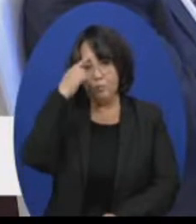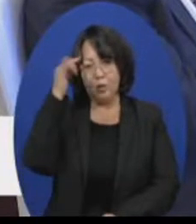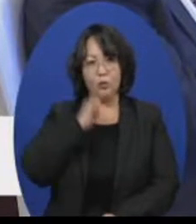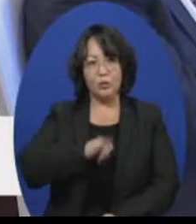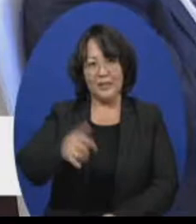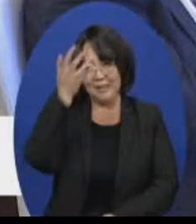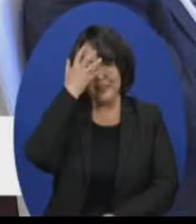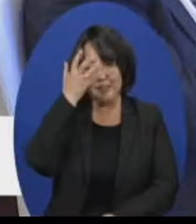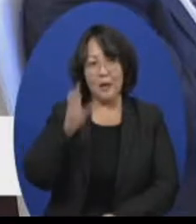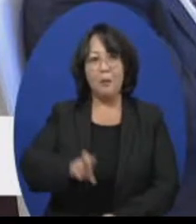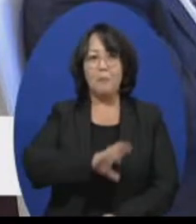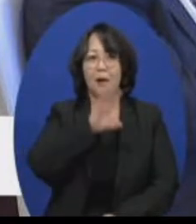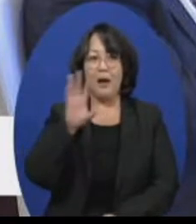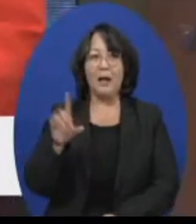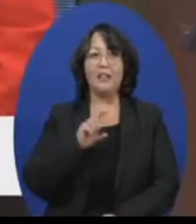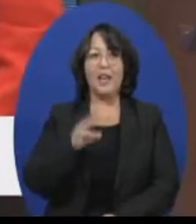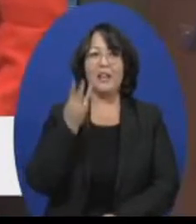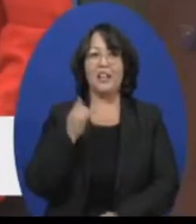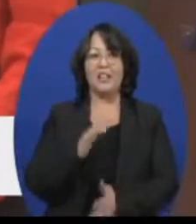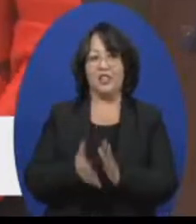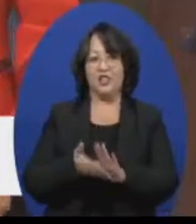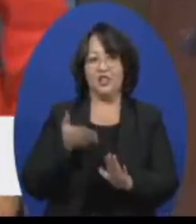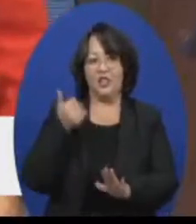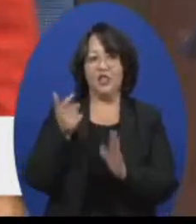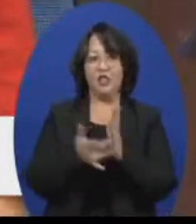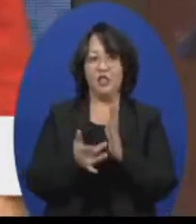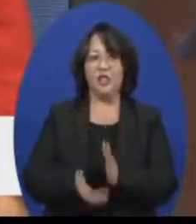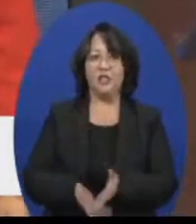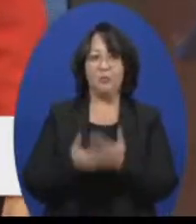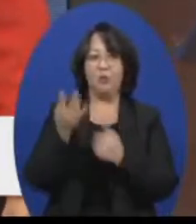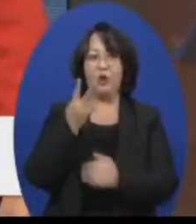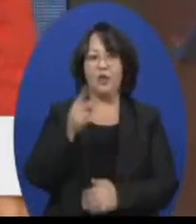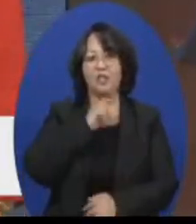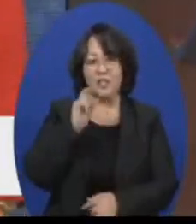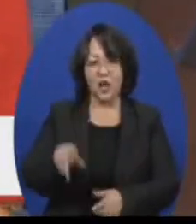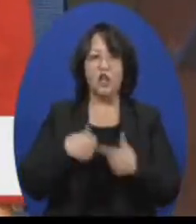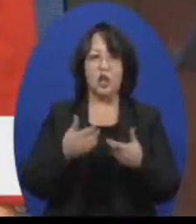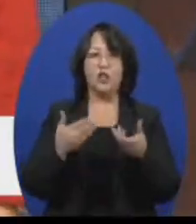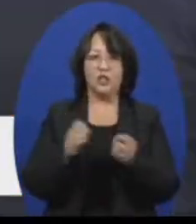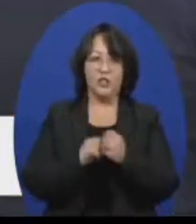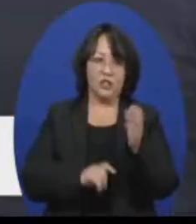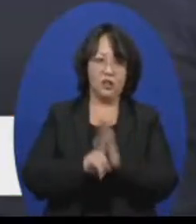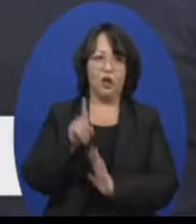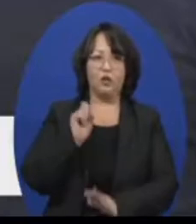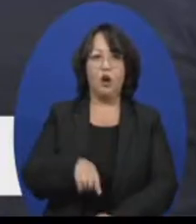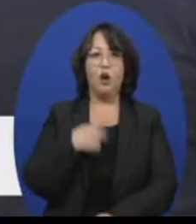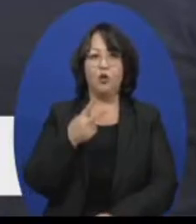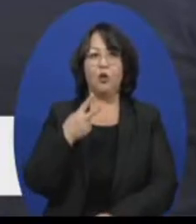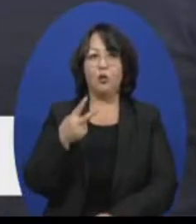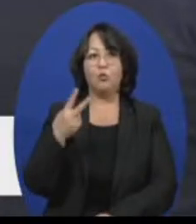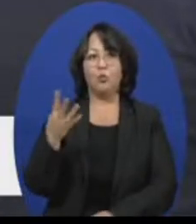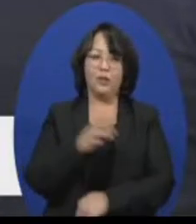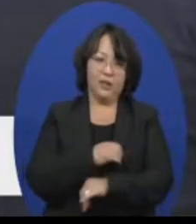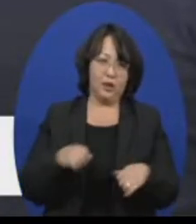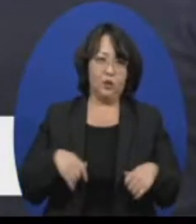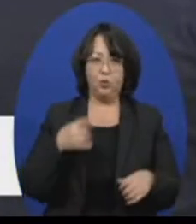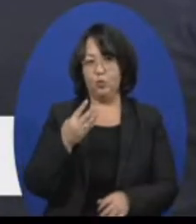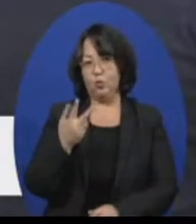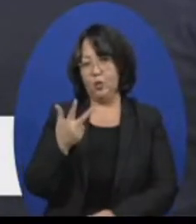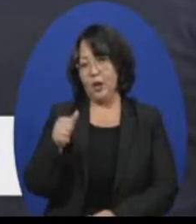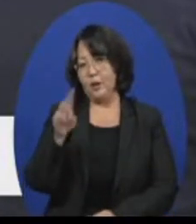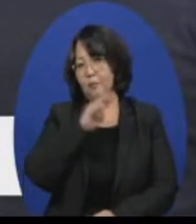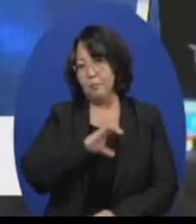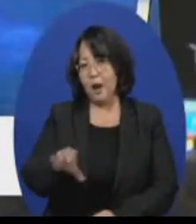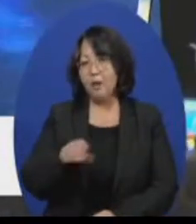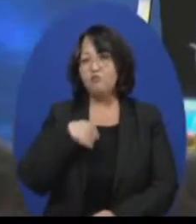Монгол Улсын засгийн газраас байгаль дэлтэд дэвшилтэт технологиг дэмжиж ногоон зээл олгож эхэлсэн. Энэ жил 224 иргэн 43 аж ахуй